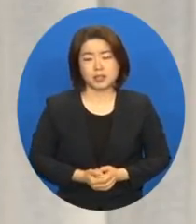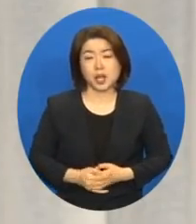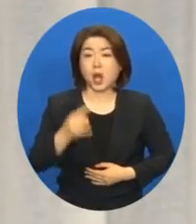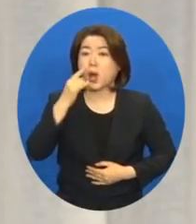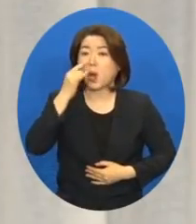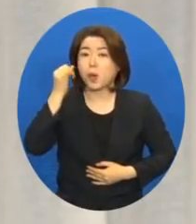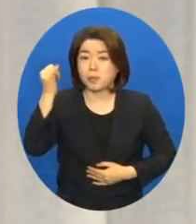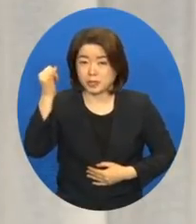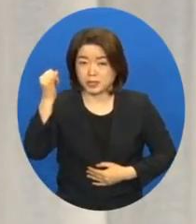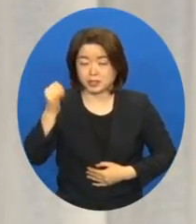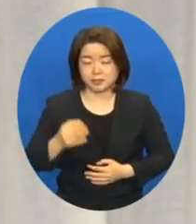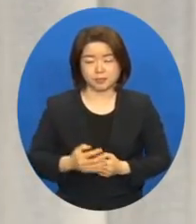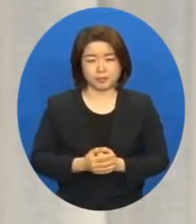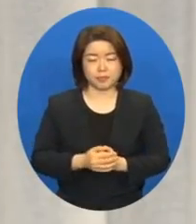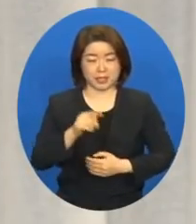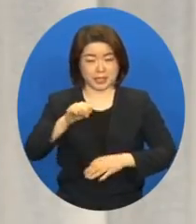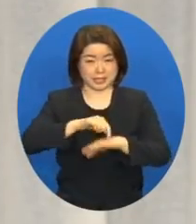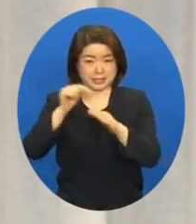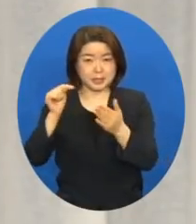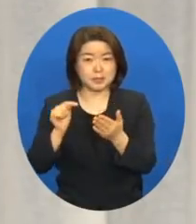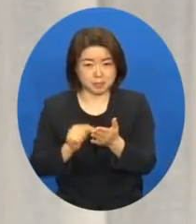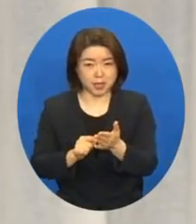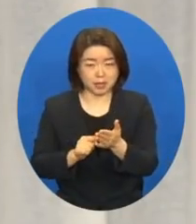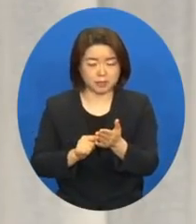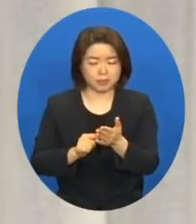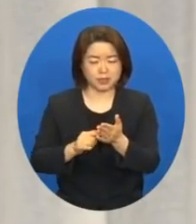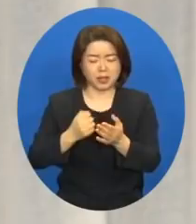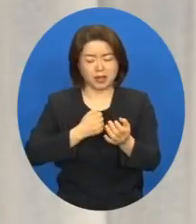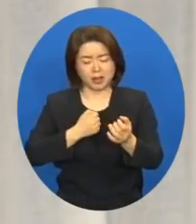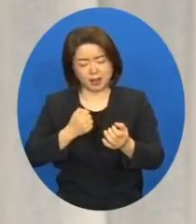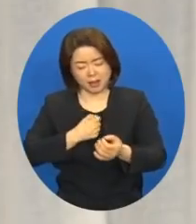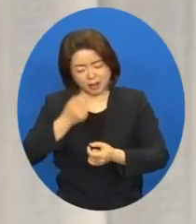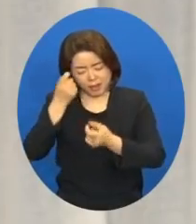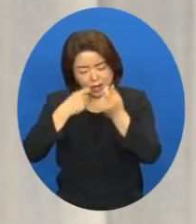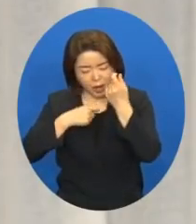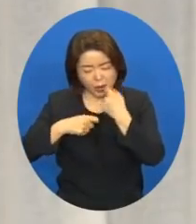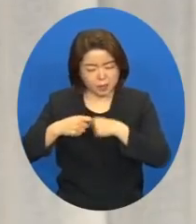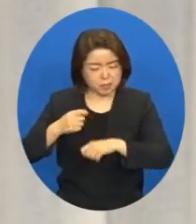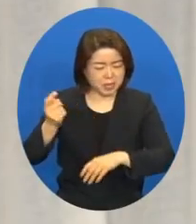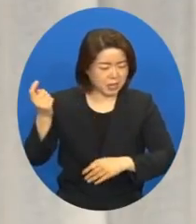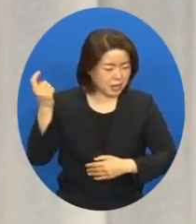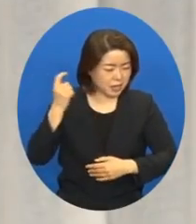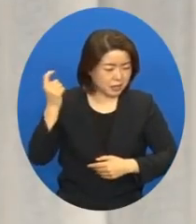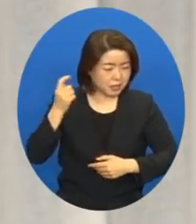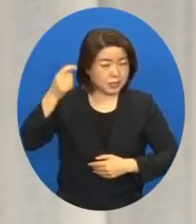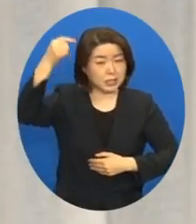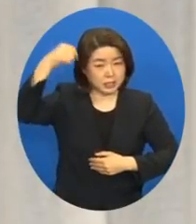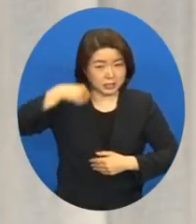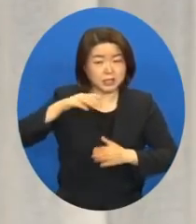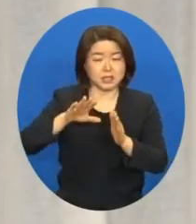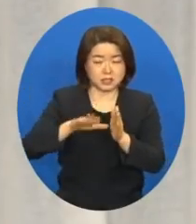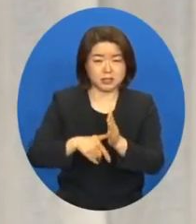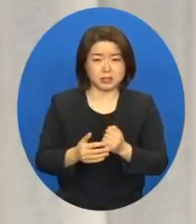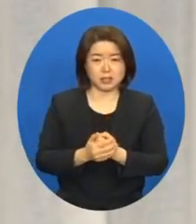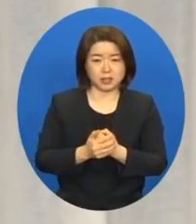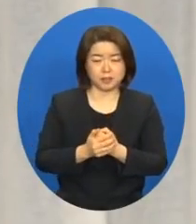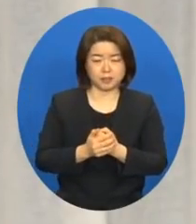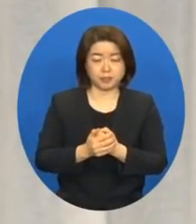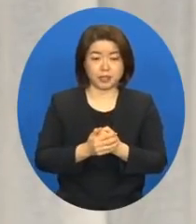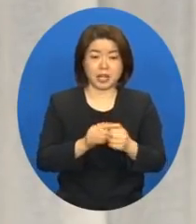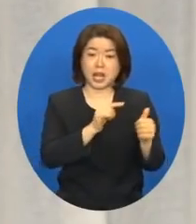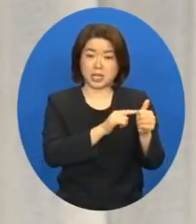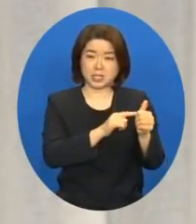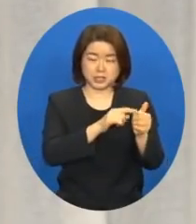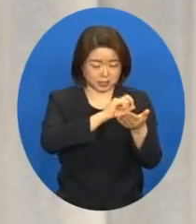어머님이 그 마음에 그 통곡하는 소리를 지르는 것을 느꼈을 때 그는 일기에 이렇게